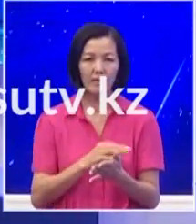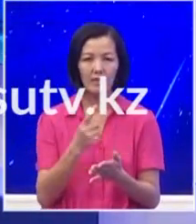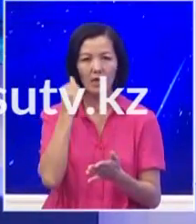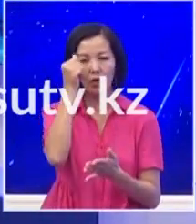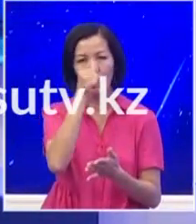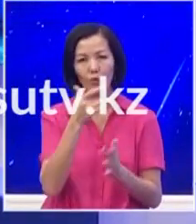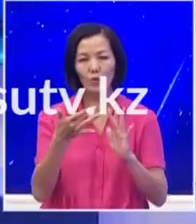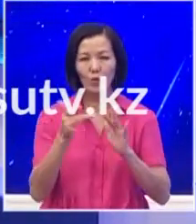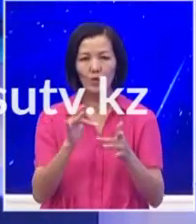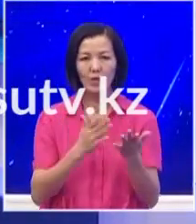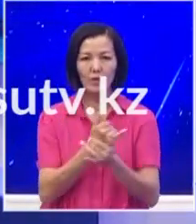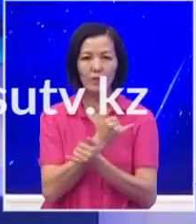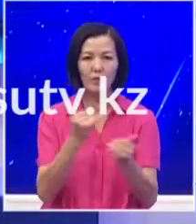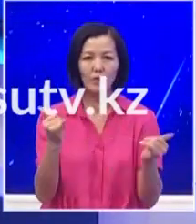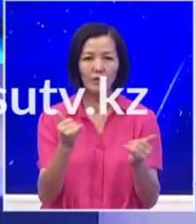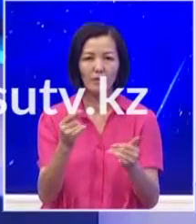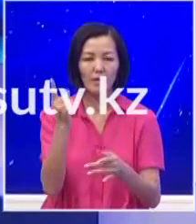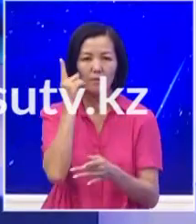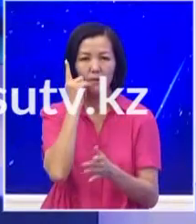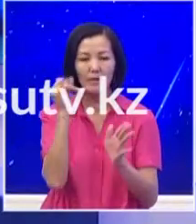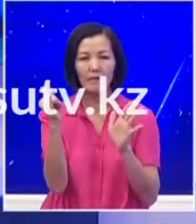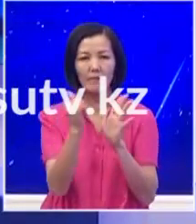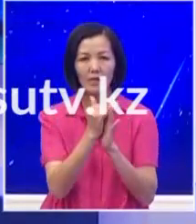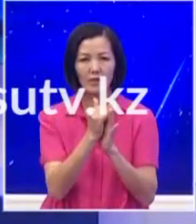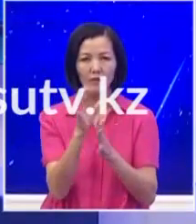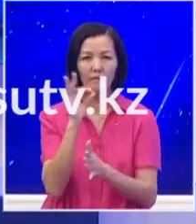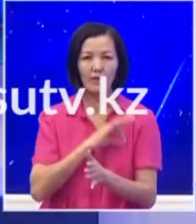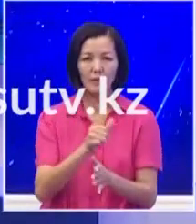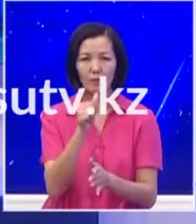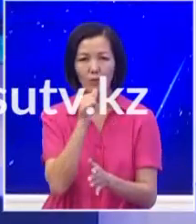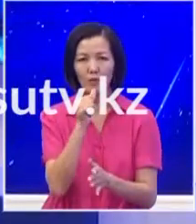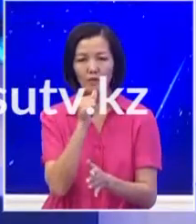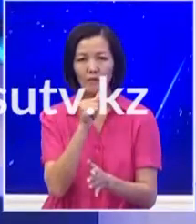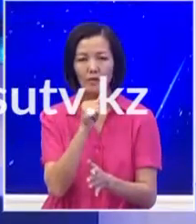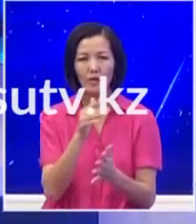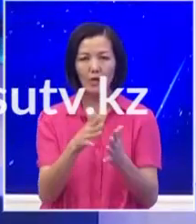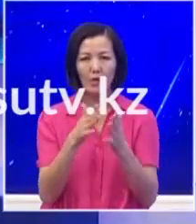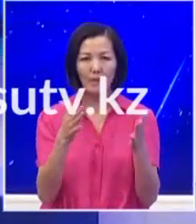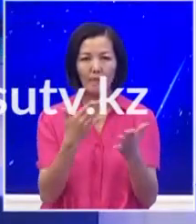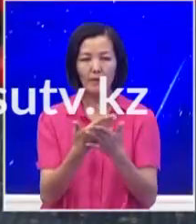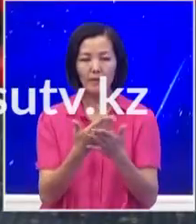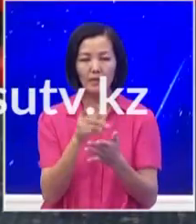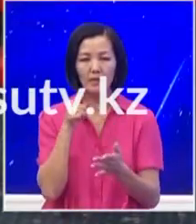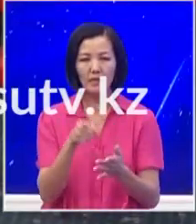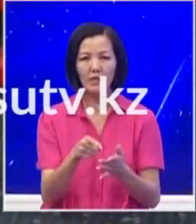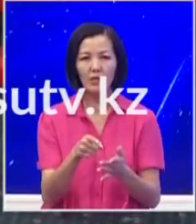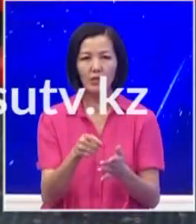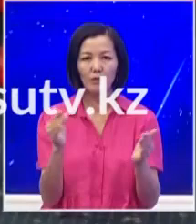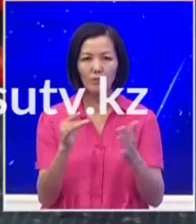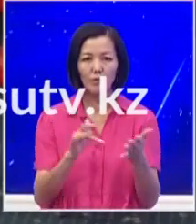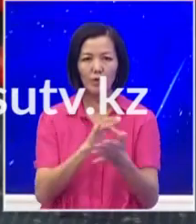работы онлайн-услугами посредством мобильного приложения воспользовалось уже около 1000 налогоплательщиков моногорода